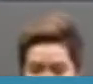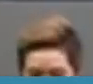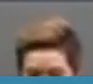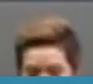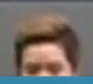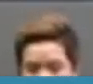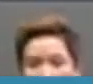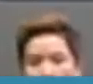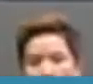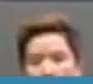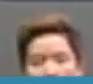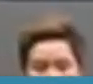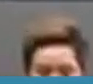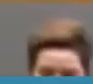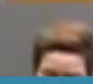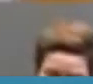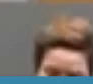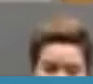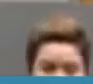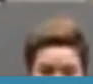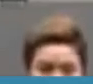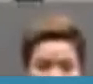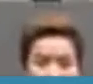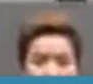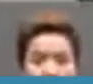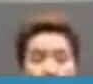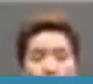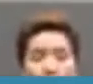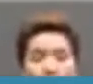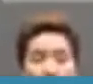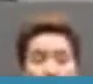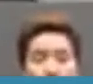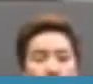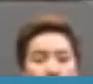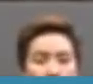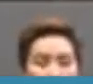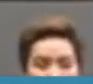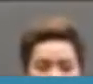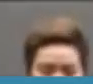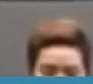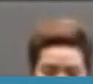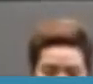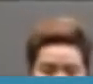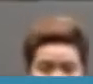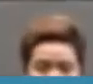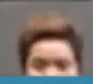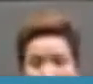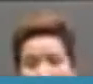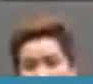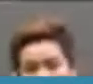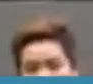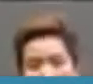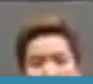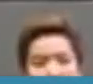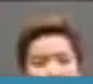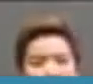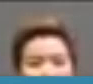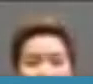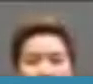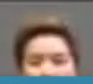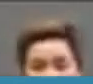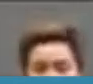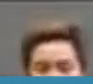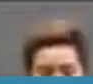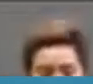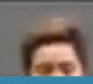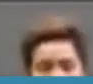ต่อไปยังสาธารณรัฐประชาชนจีนให้แล้วเสร็จกลางปี2569ก่อนการจัดงานมหกรรมพืชสวนโลกเพื่ออ